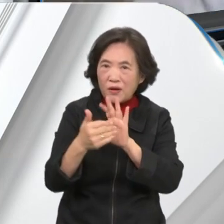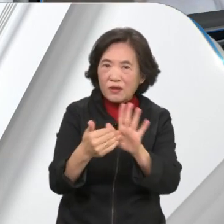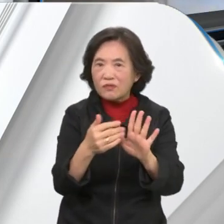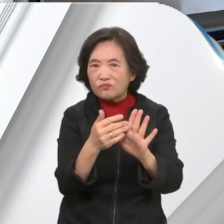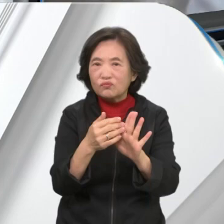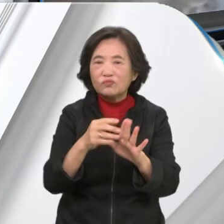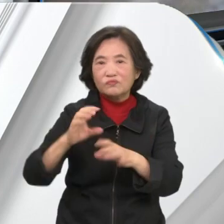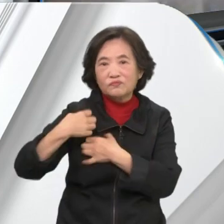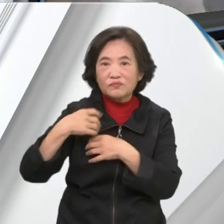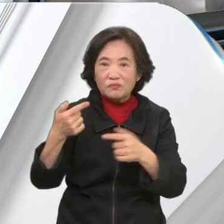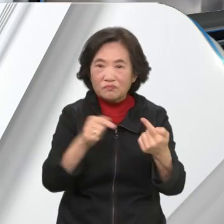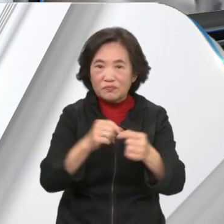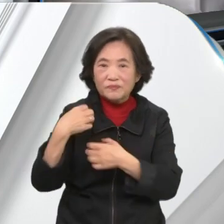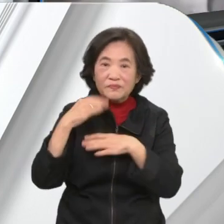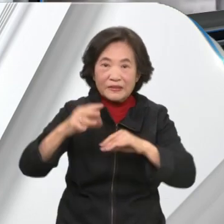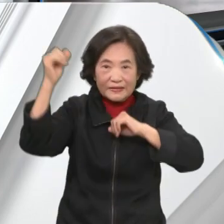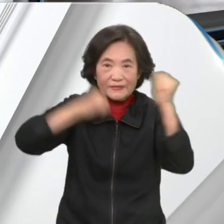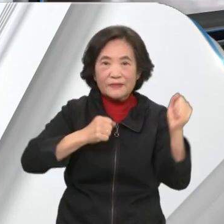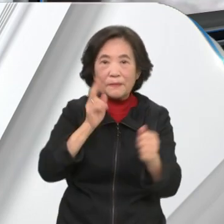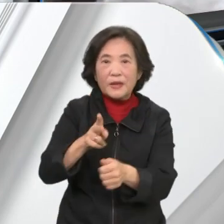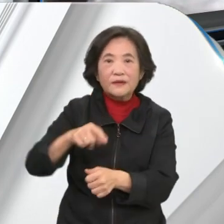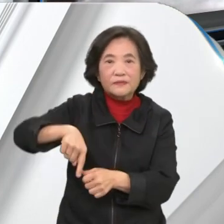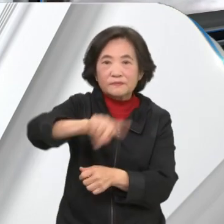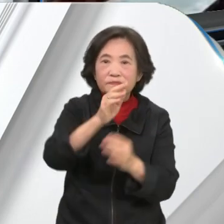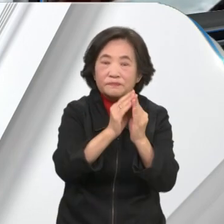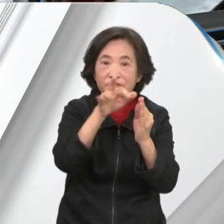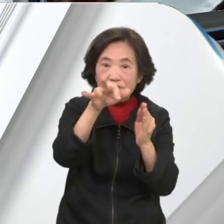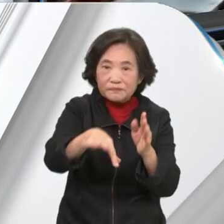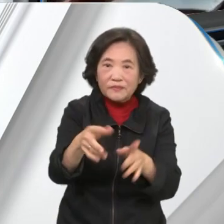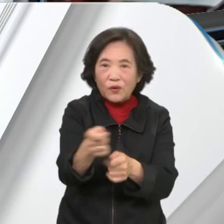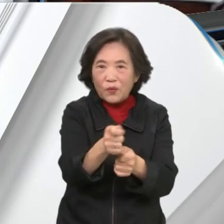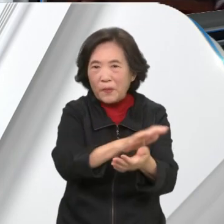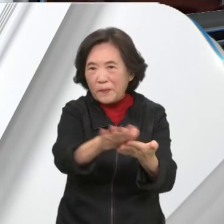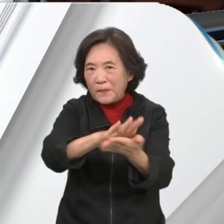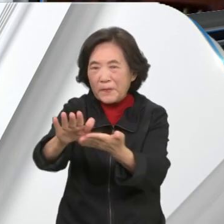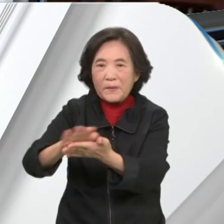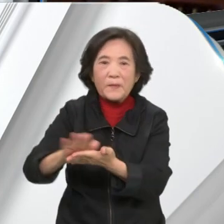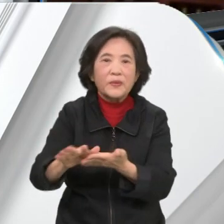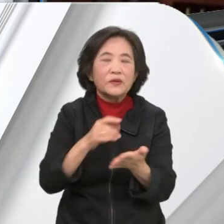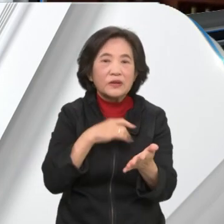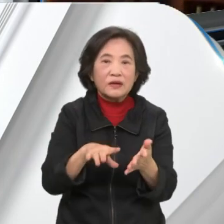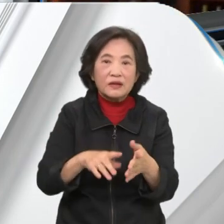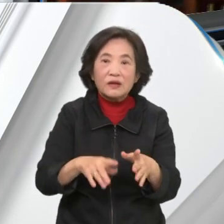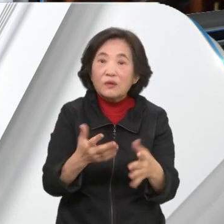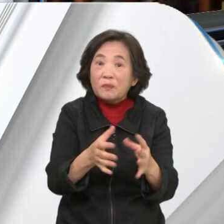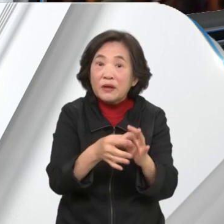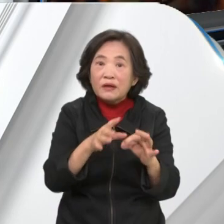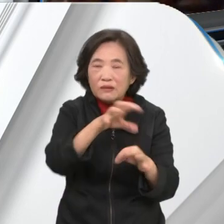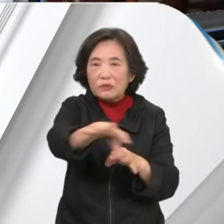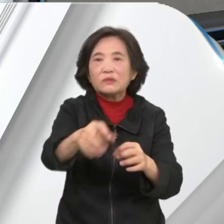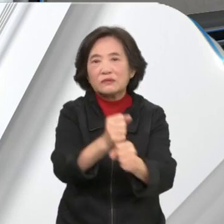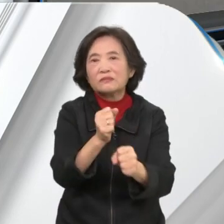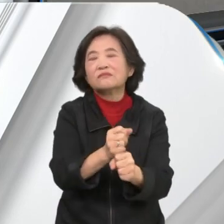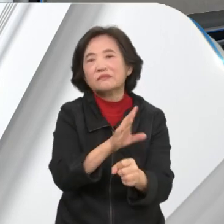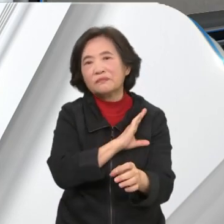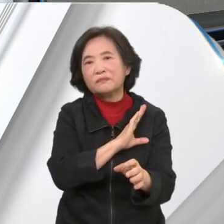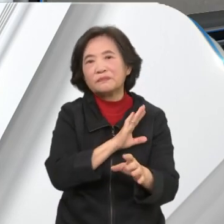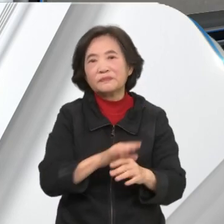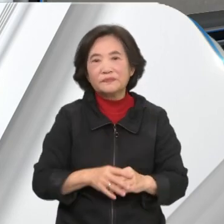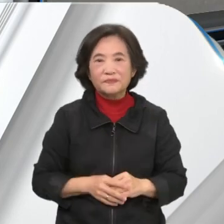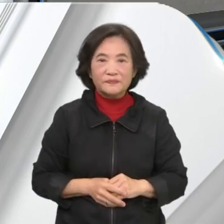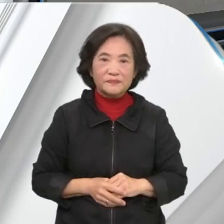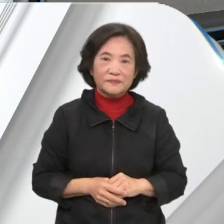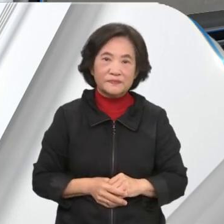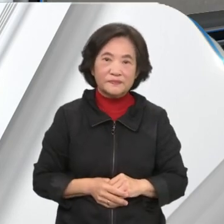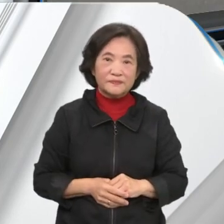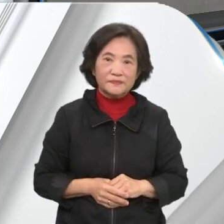治，国军的发号兵大组啊出动去到突然机场，对确诊两个人的工作的位所进行